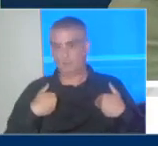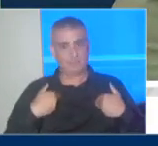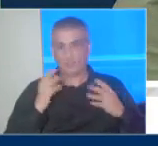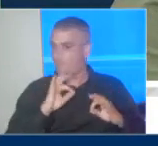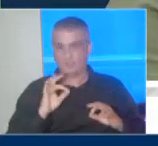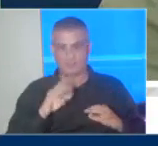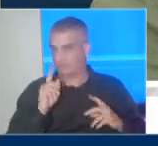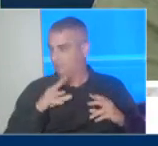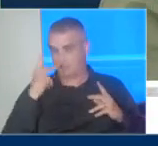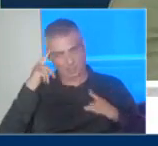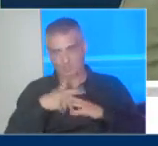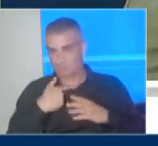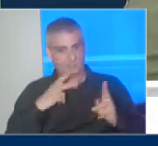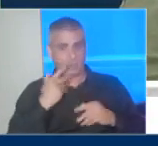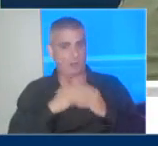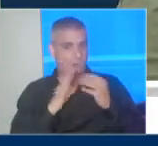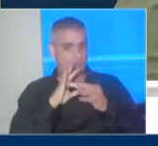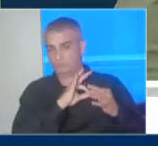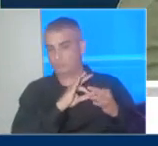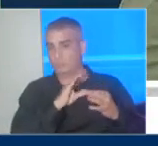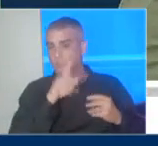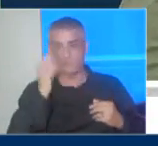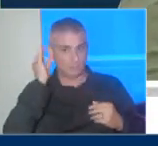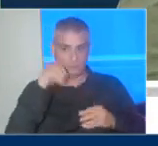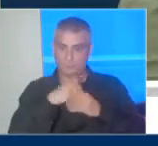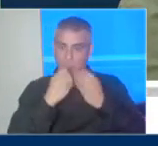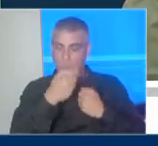אף אחד לא רוצה. זה אמור להטריד אותך. אני לא יכול לגמור משפט פה. יש לך גם נשים